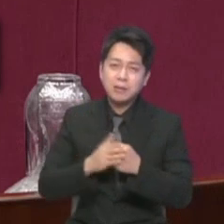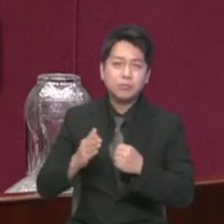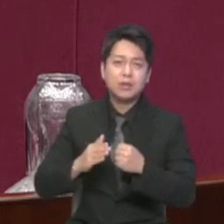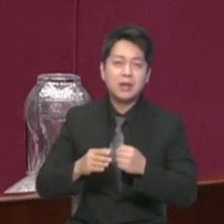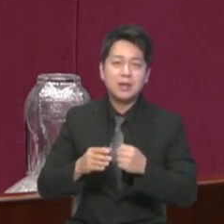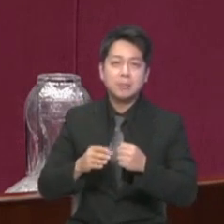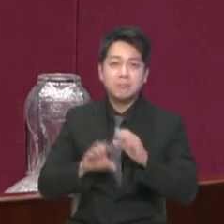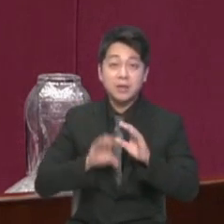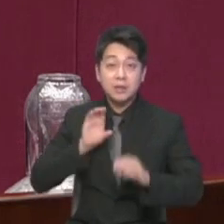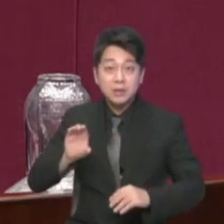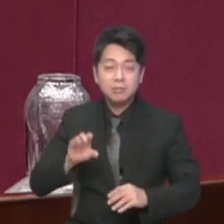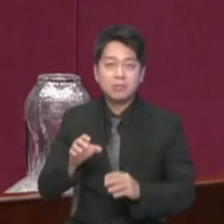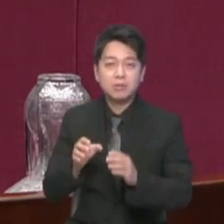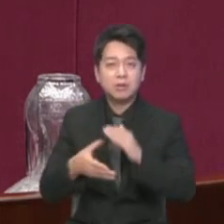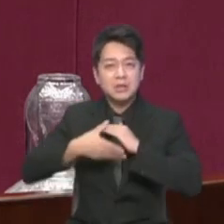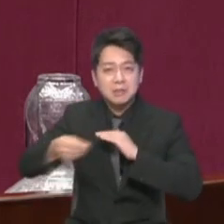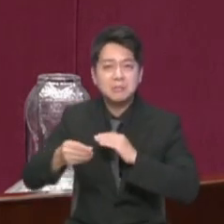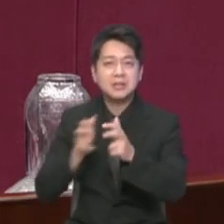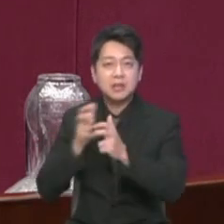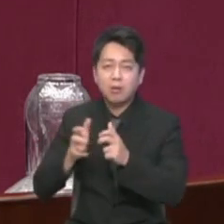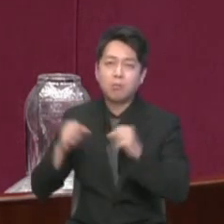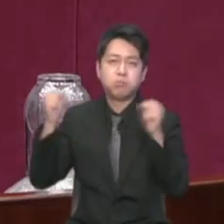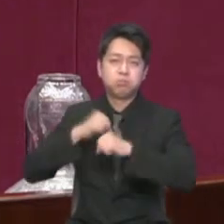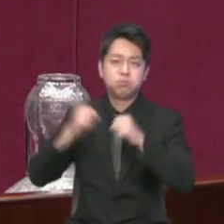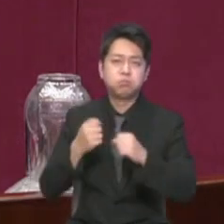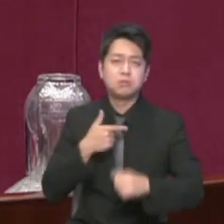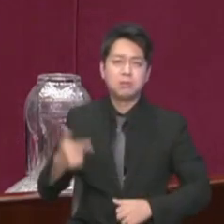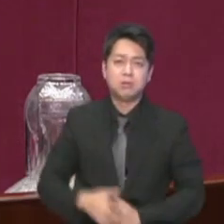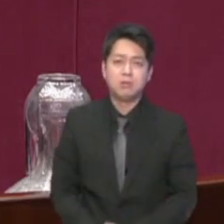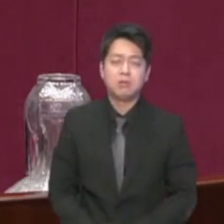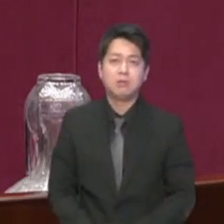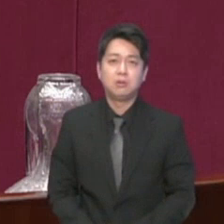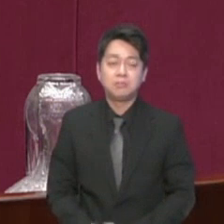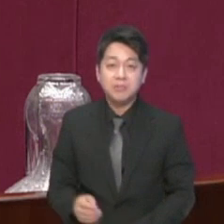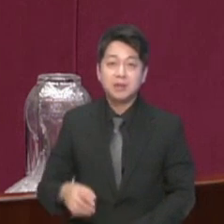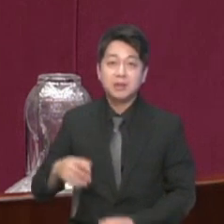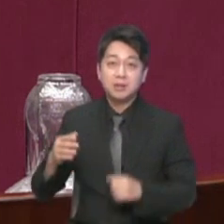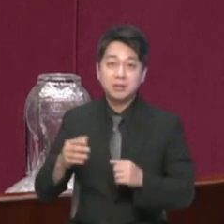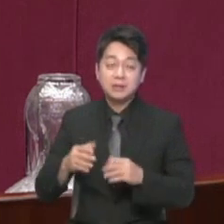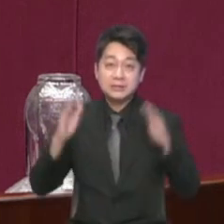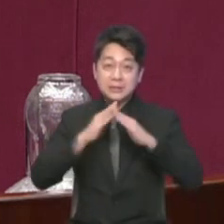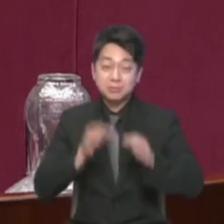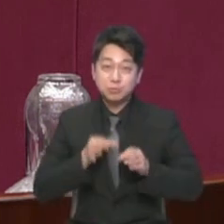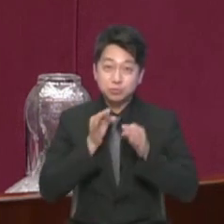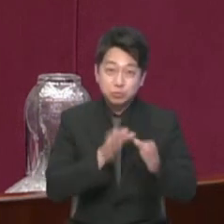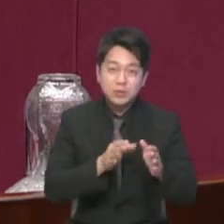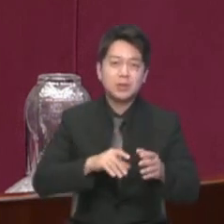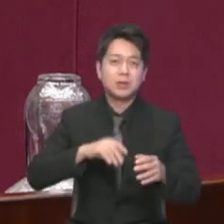아니라 자영업은 물론 제조업, 서비스업 등 모든 산업의 경쟁력을 약화시켜 국가 경쟁력을